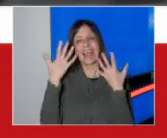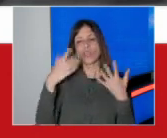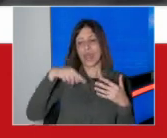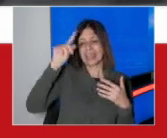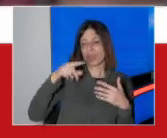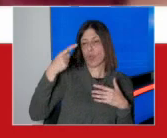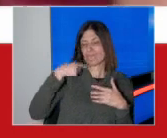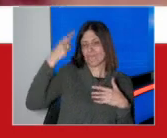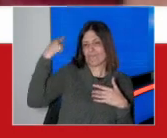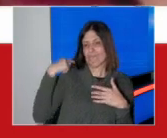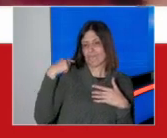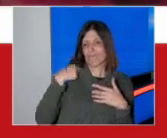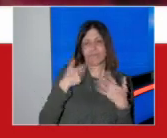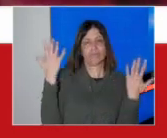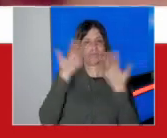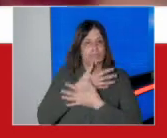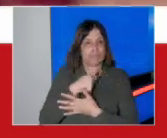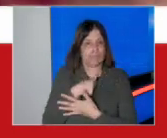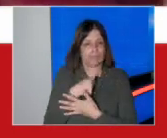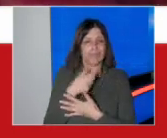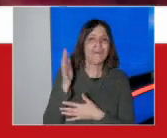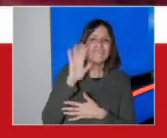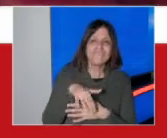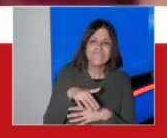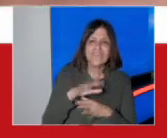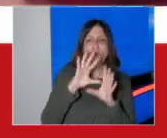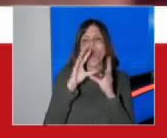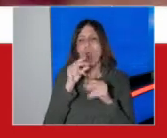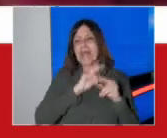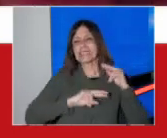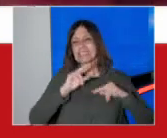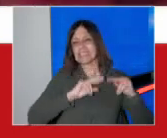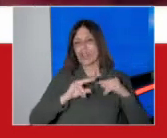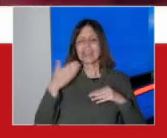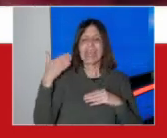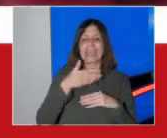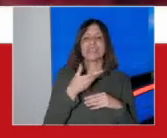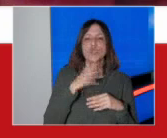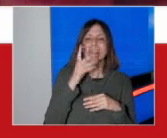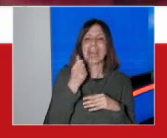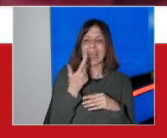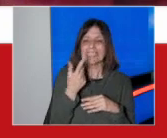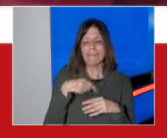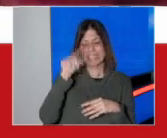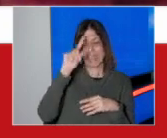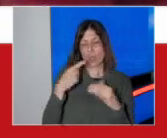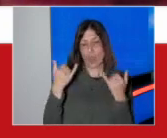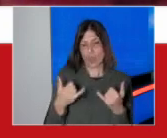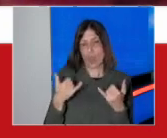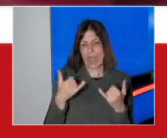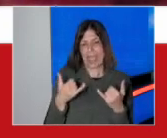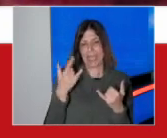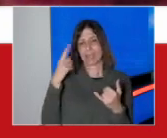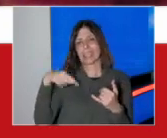אשתקד. זאת אומרת, לתדהמתנו, למרות כל הצרות, נכנס יותר כסף בינואר הנוכחי